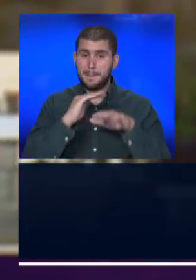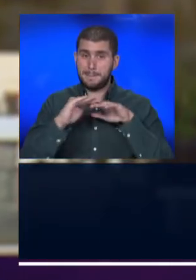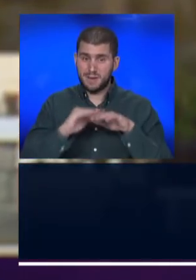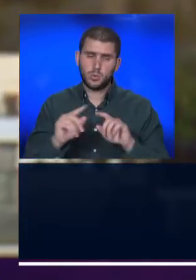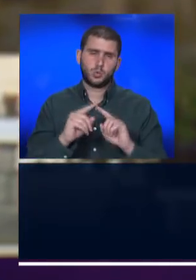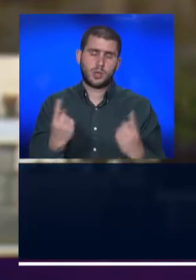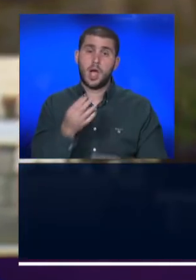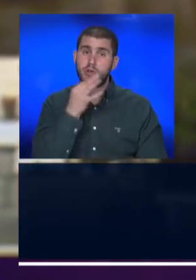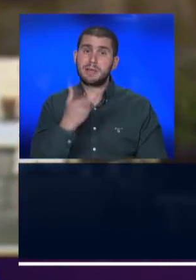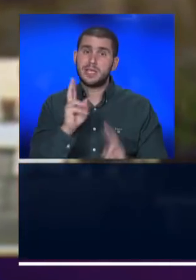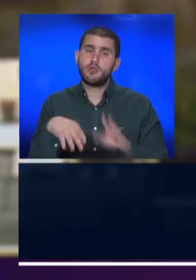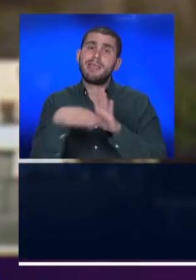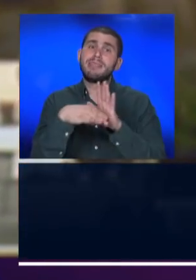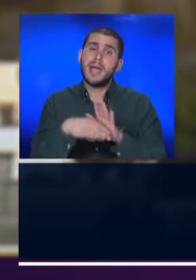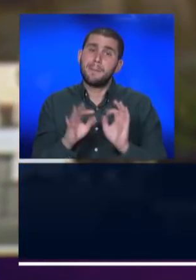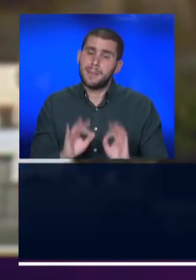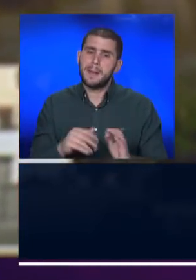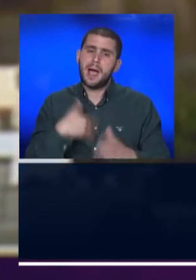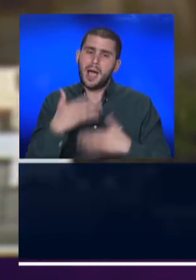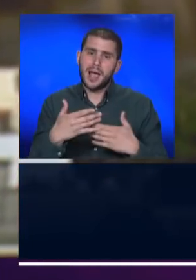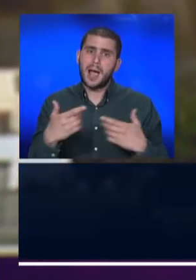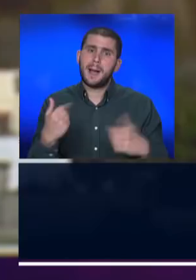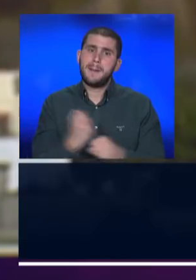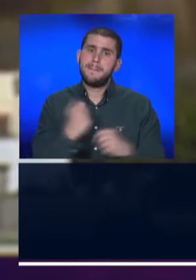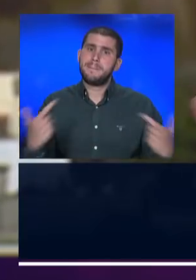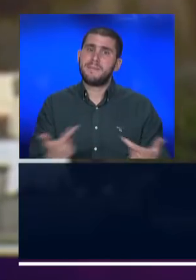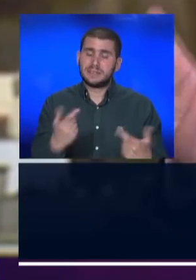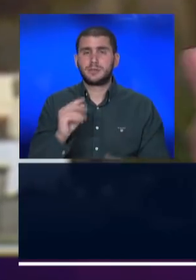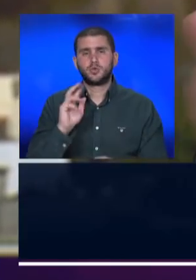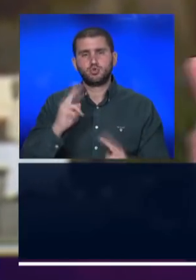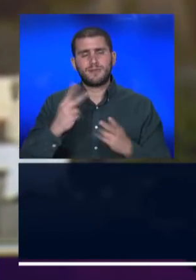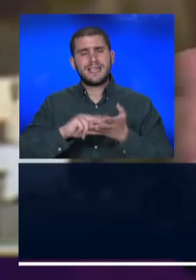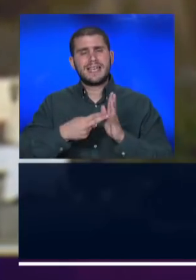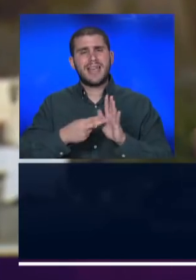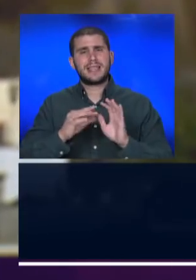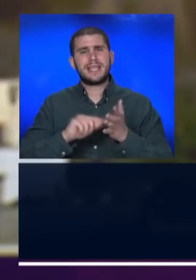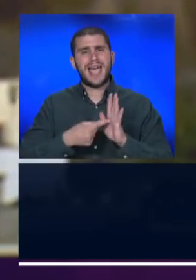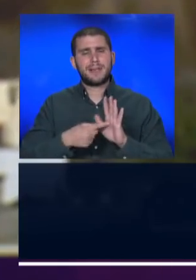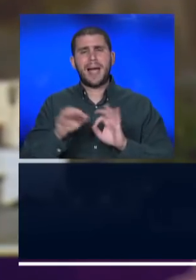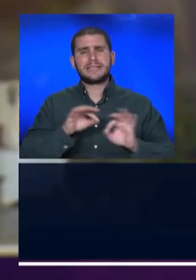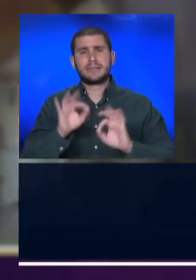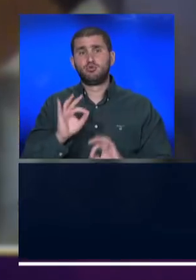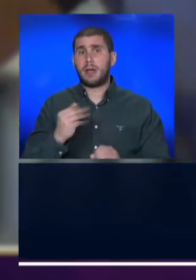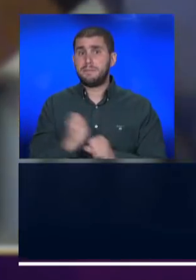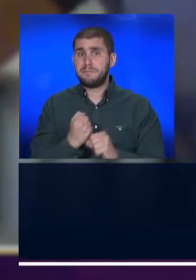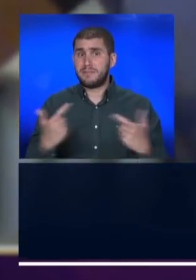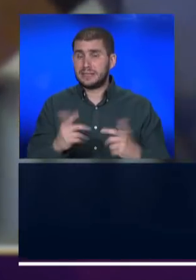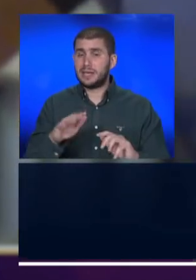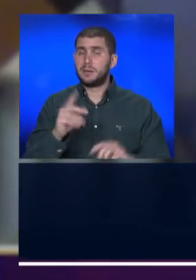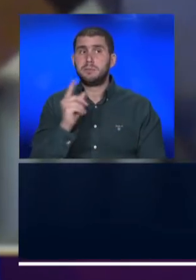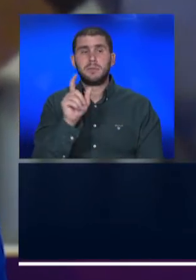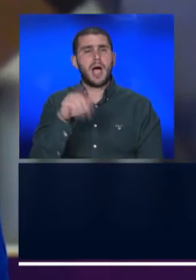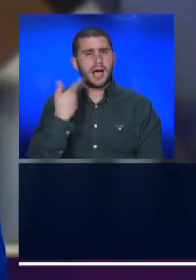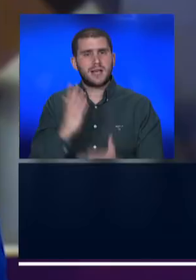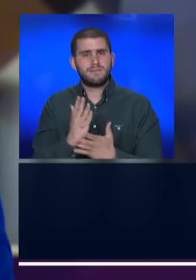תנאים בעקבות המערכה הצבאית, וזה שוב חוזר ליעדים האסטרטגיים של המבצע, שמישהו יכול עכשיו, אחרי שסידרו מחדש את הקלפים